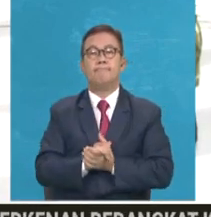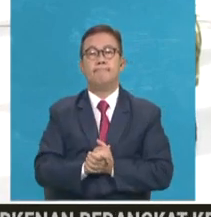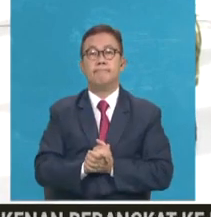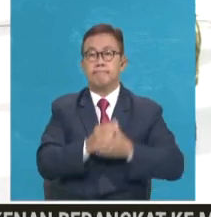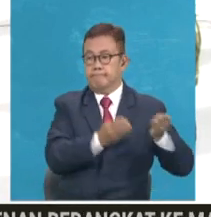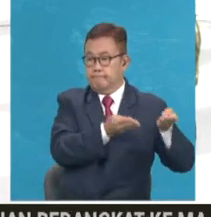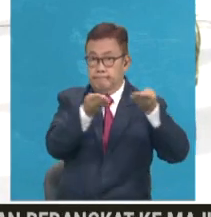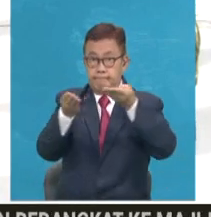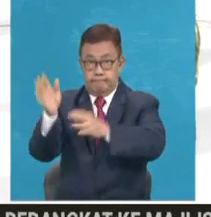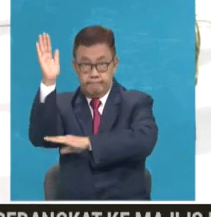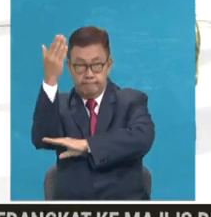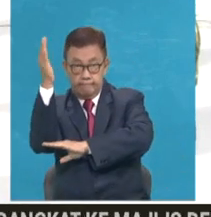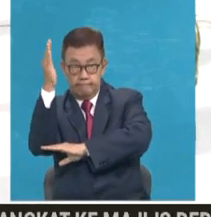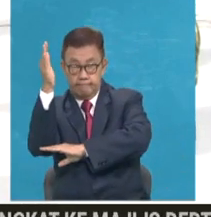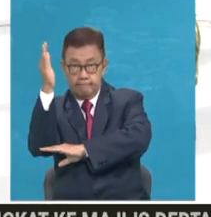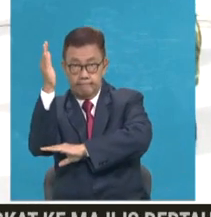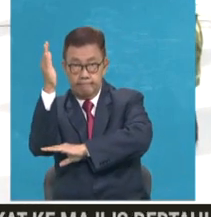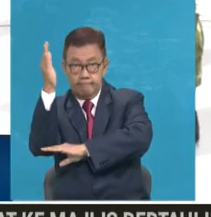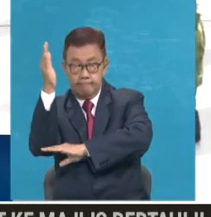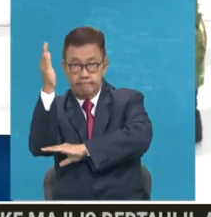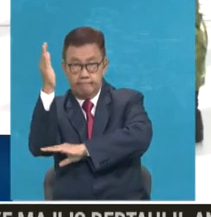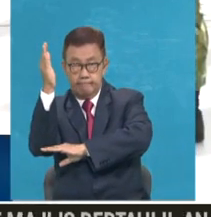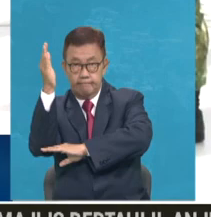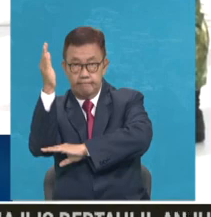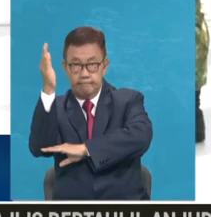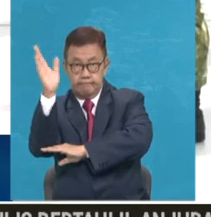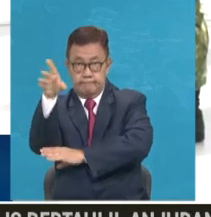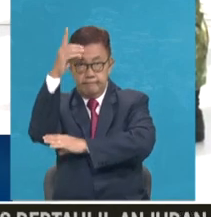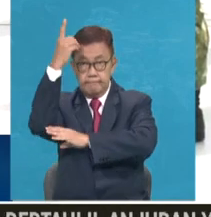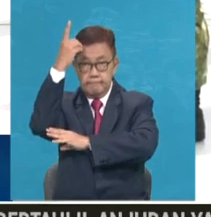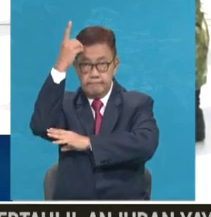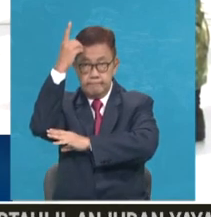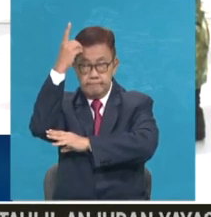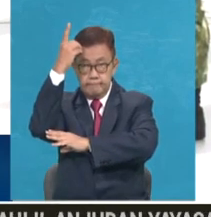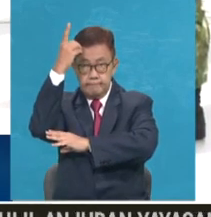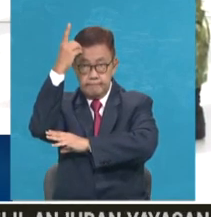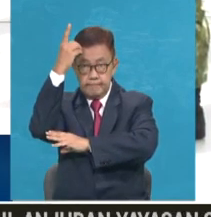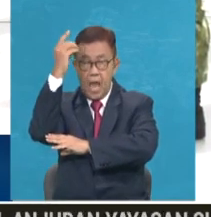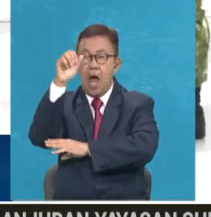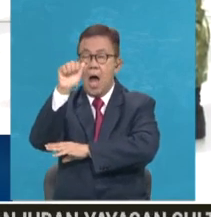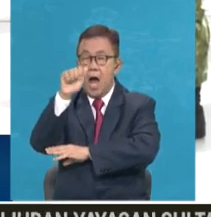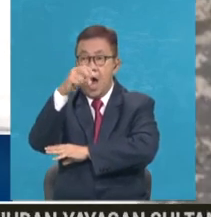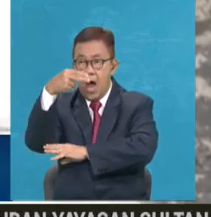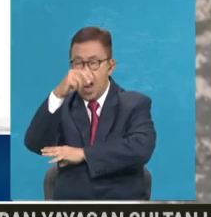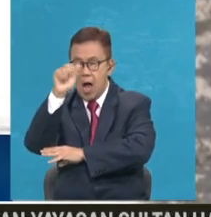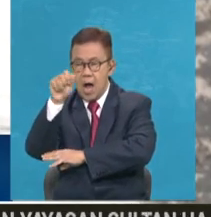penyerahan bendera negara disempurnakan oleh meja Jenderal Datuk peduka Sri Haji Muhammad